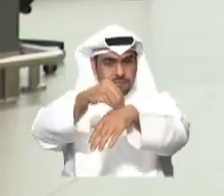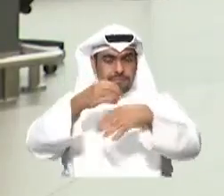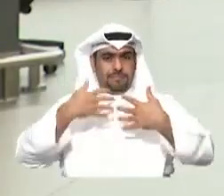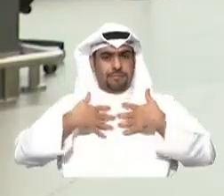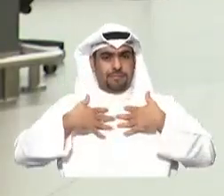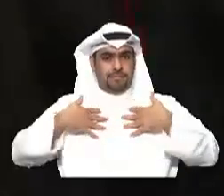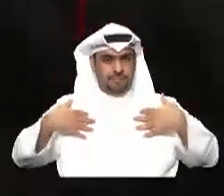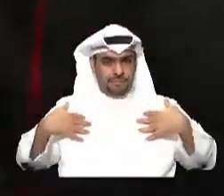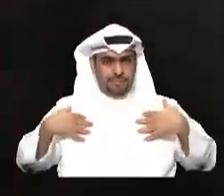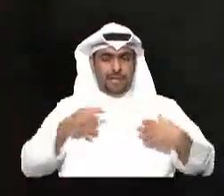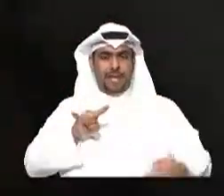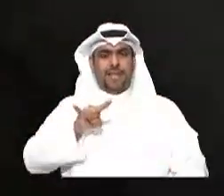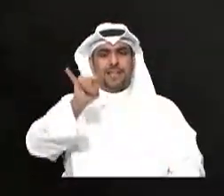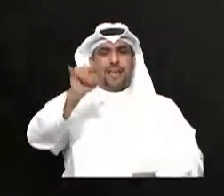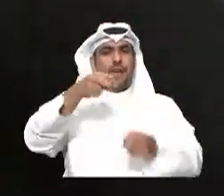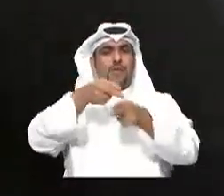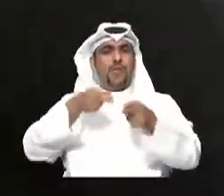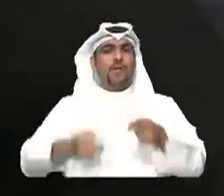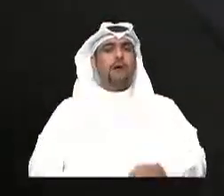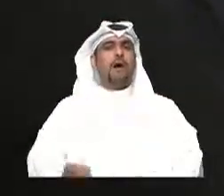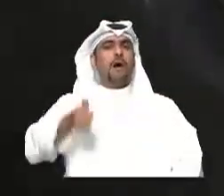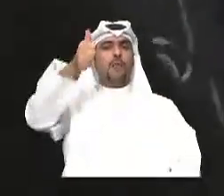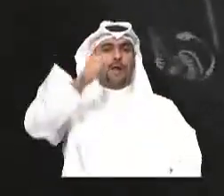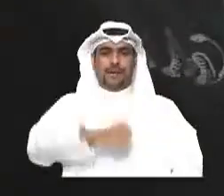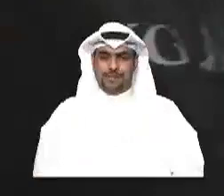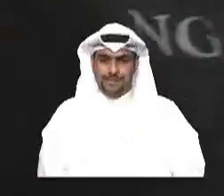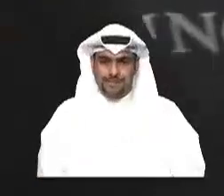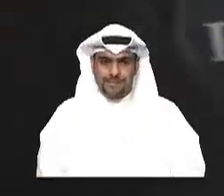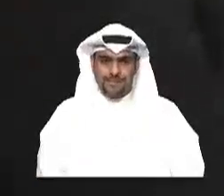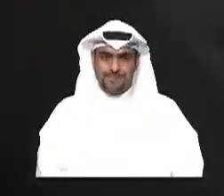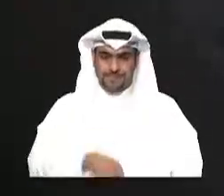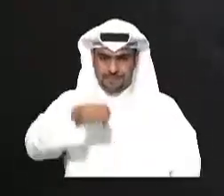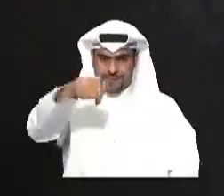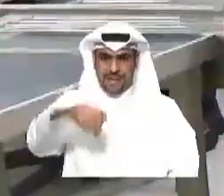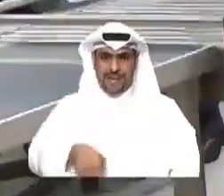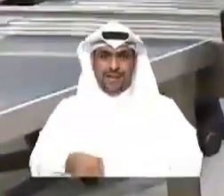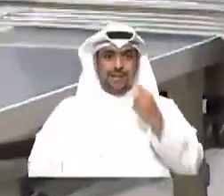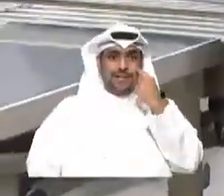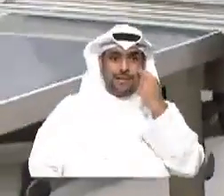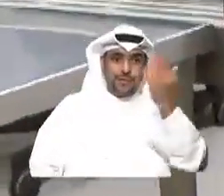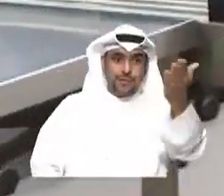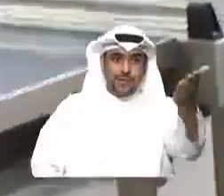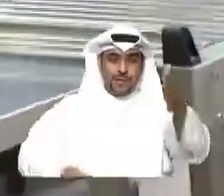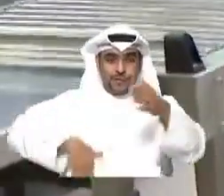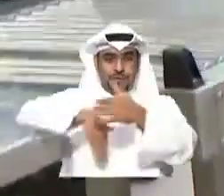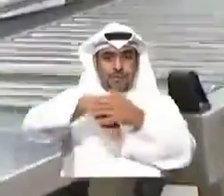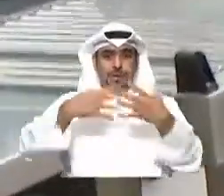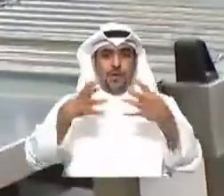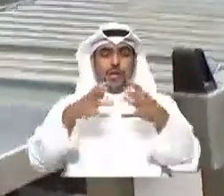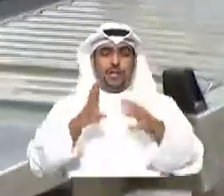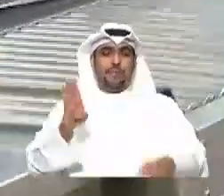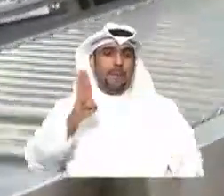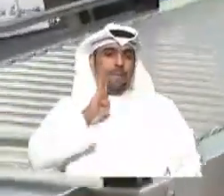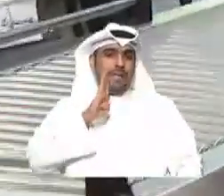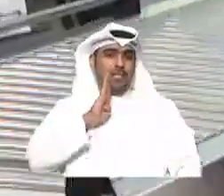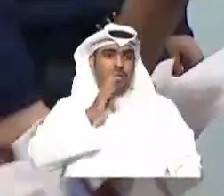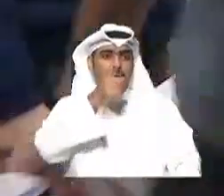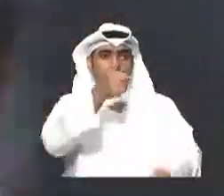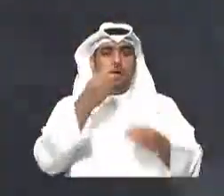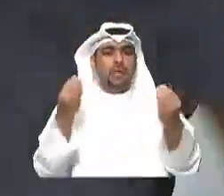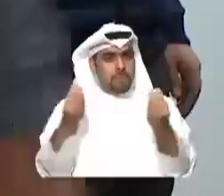فاكره في الكويتيهات اسماء عالميه كرويه تقود كبر الانديه الاوروبيه يحملها المنتخب